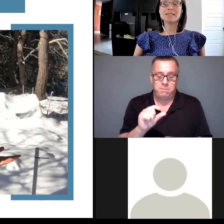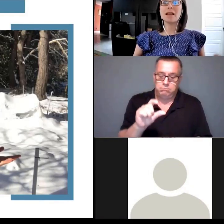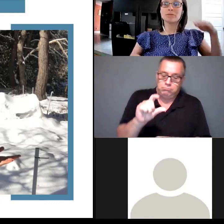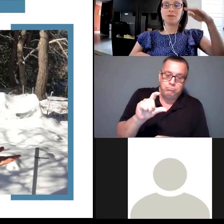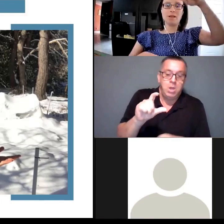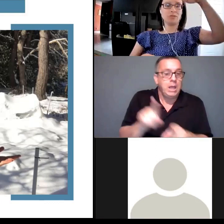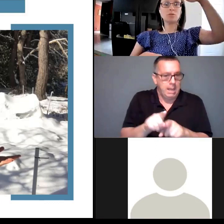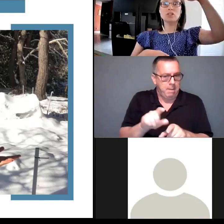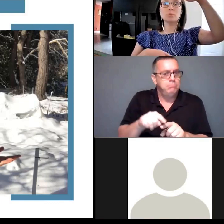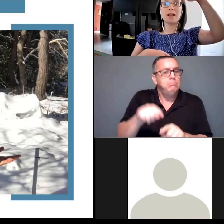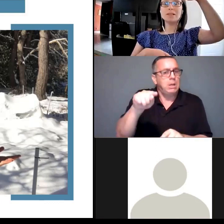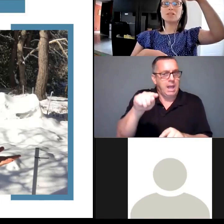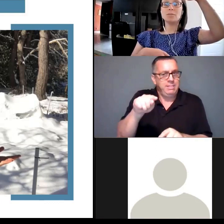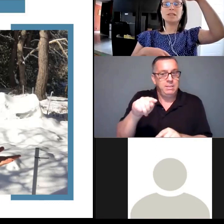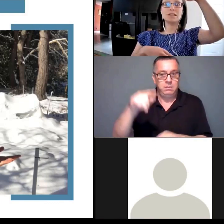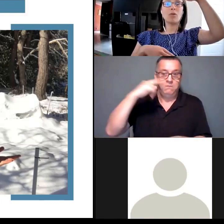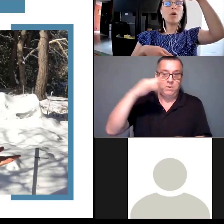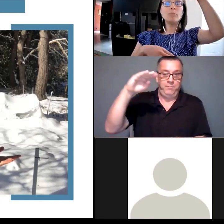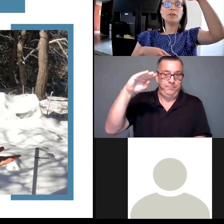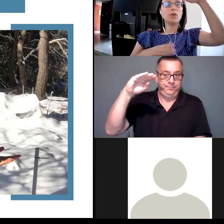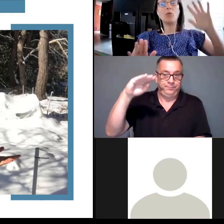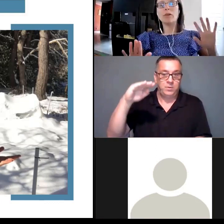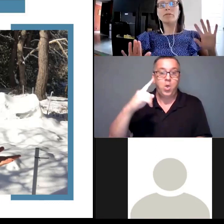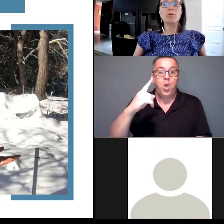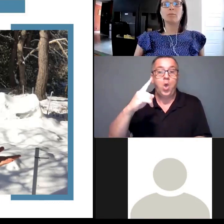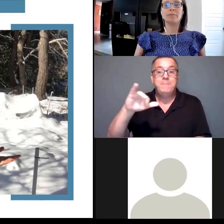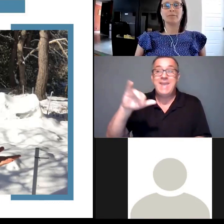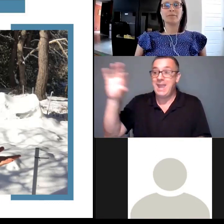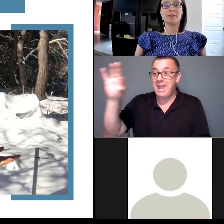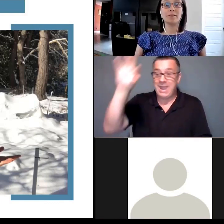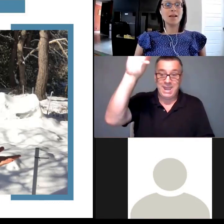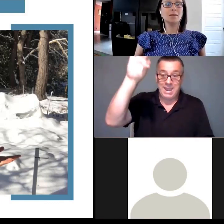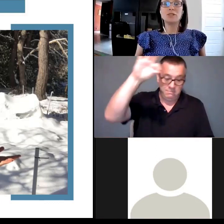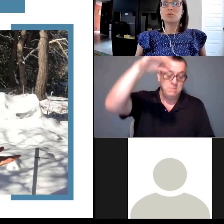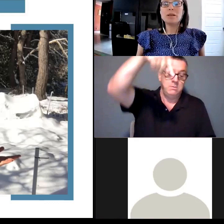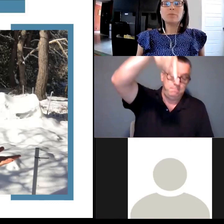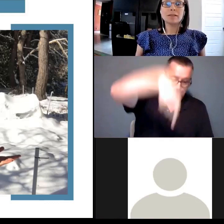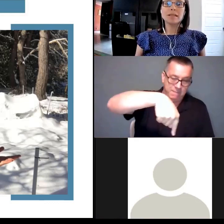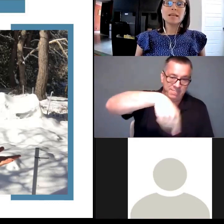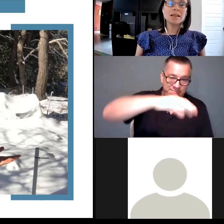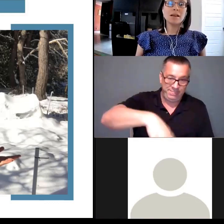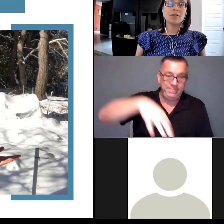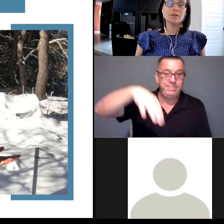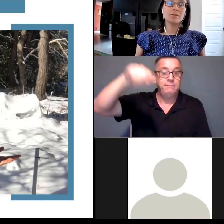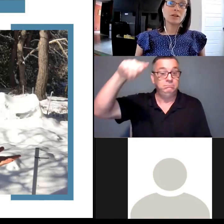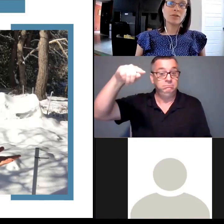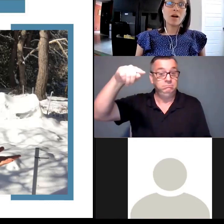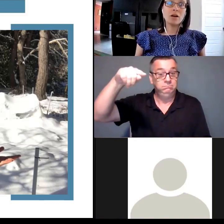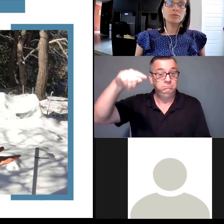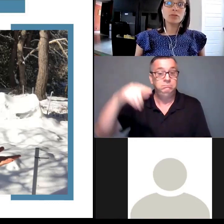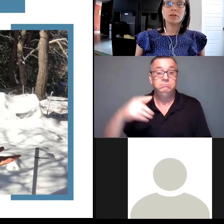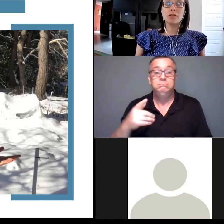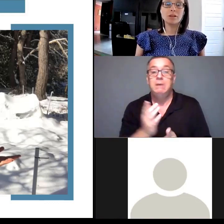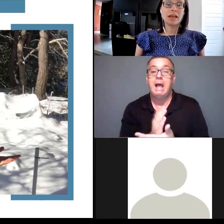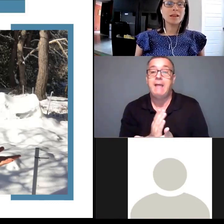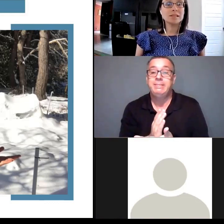même assez grande. Donc, je plante des semis qui sont 1 pied de haut environ. Je peux les planter, dans le fond,